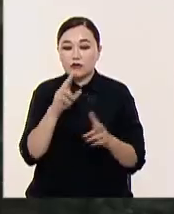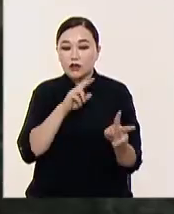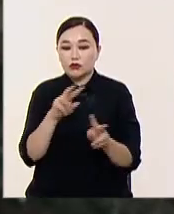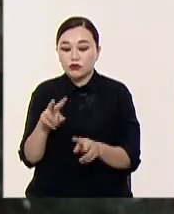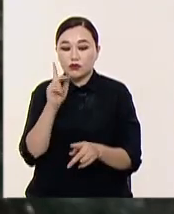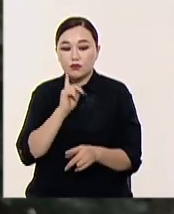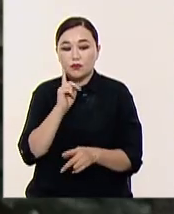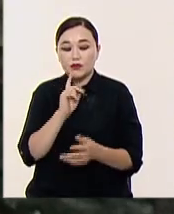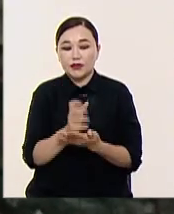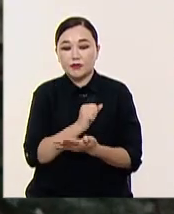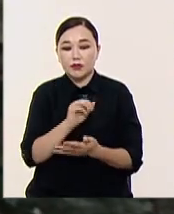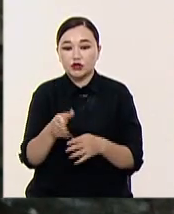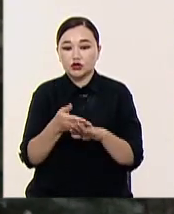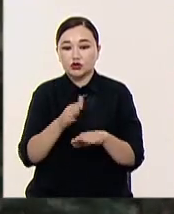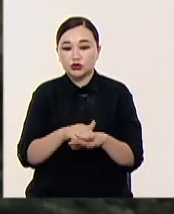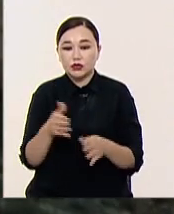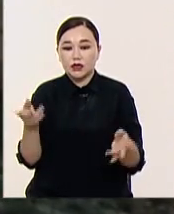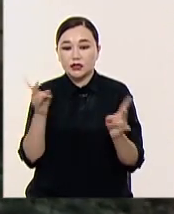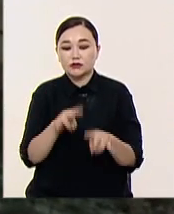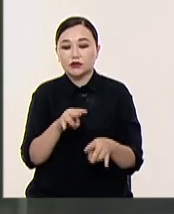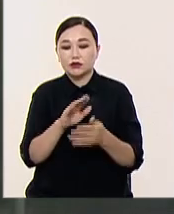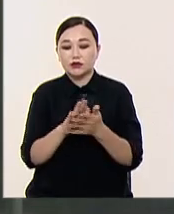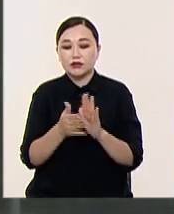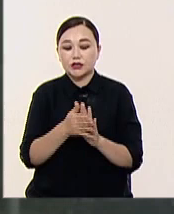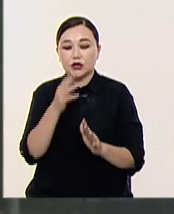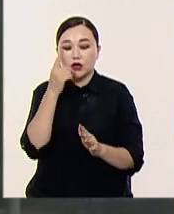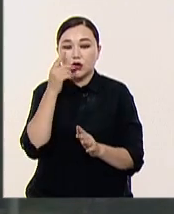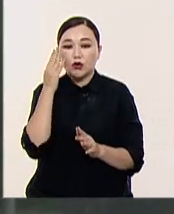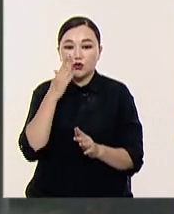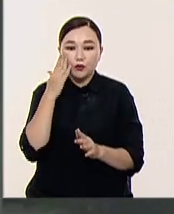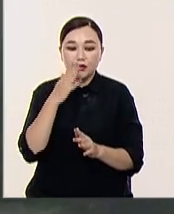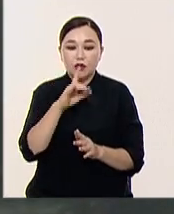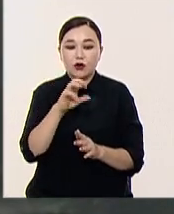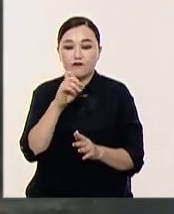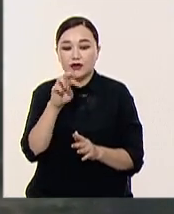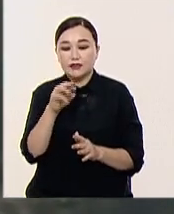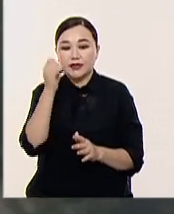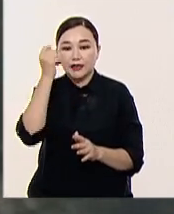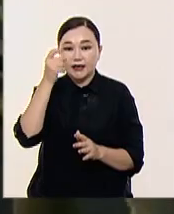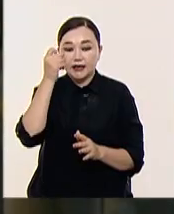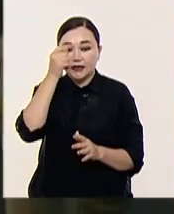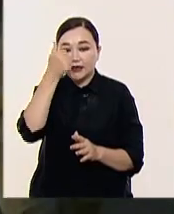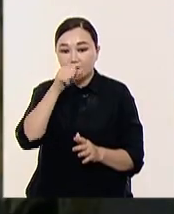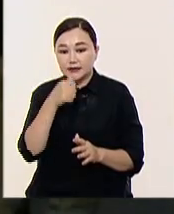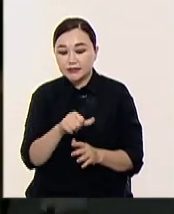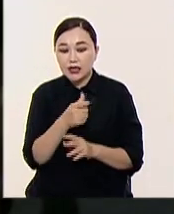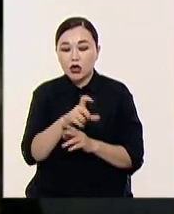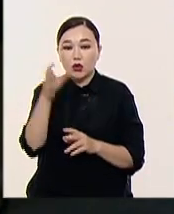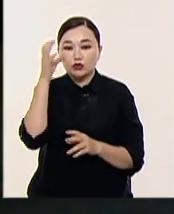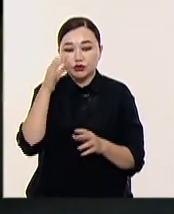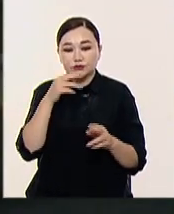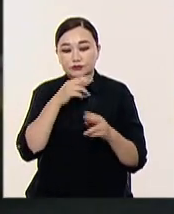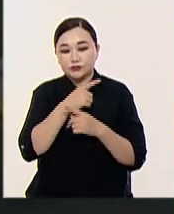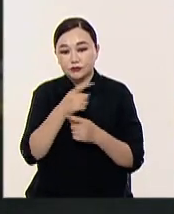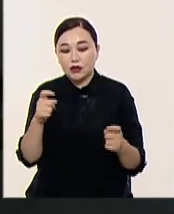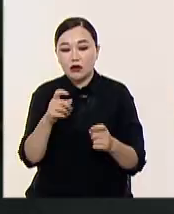пока не удается тяжелый остается ситуацией в Румынии Хорватии и Греции тем временем учёные предостерегают